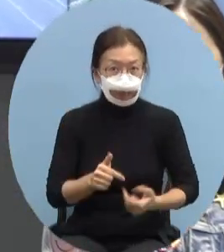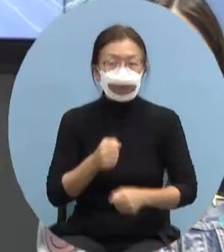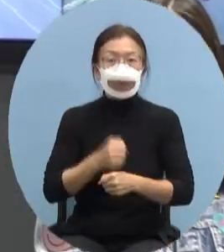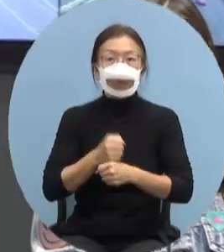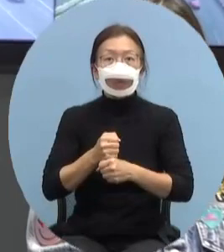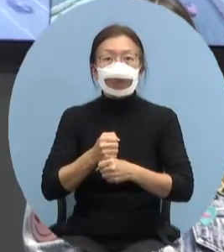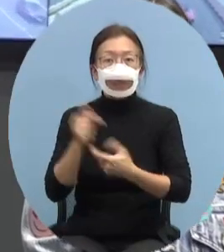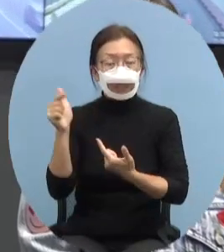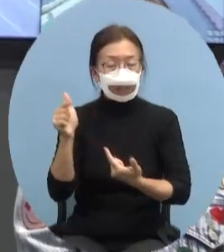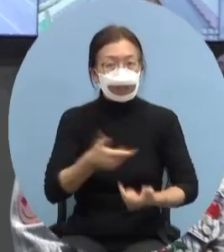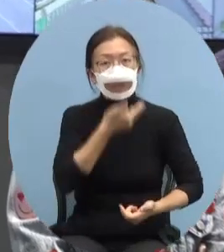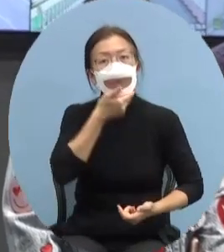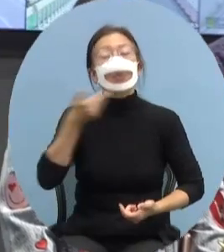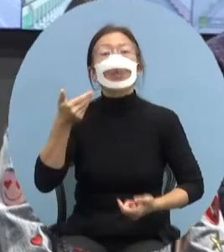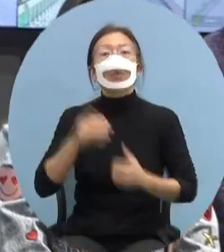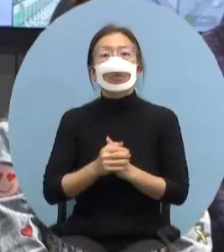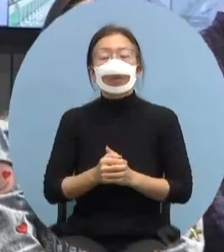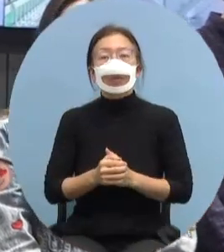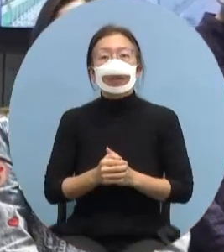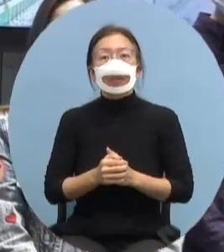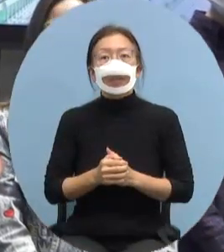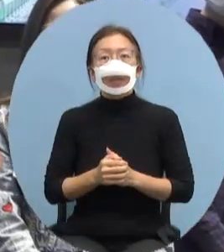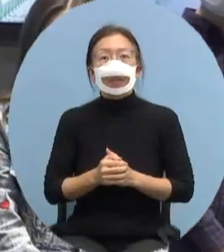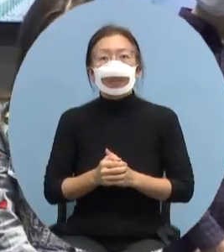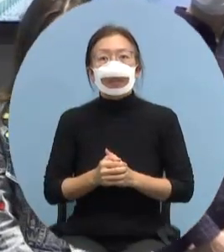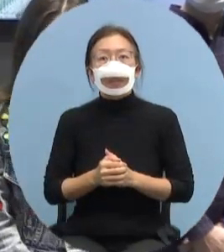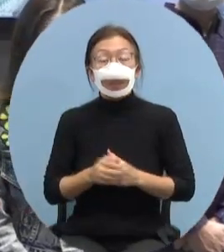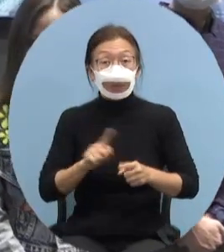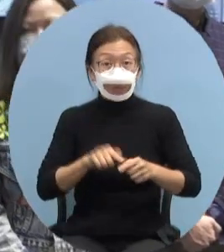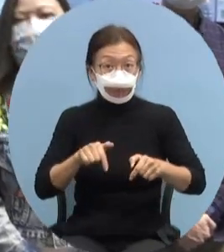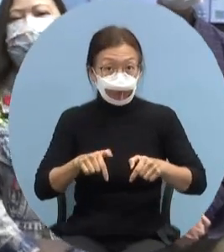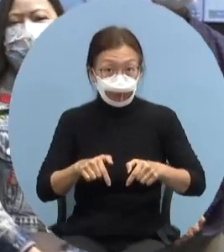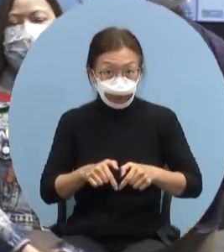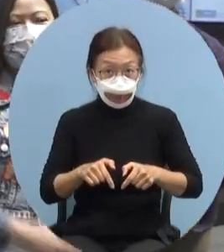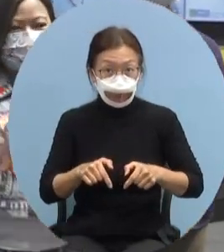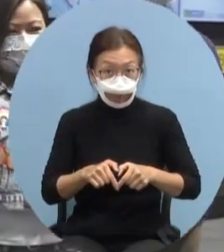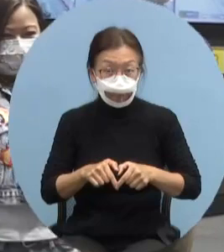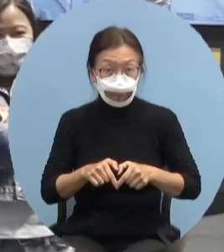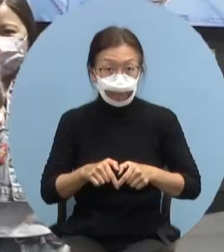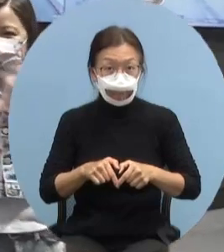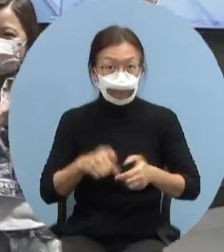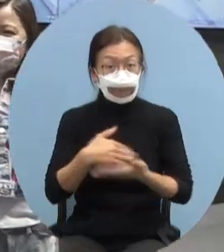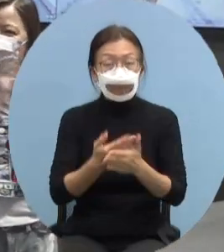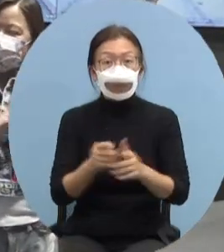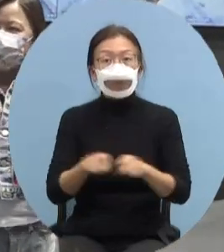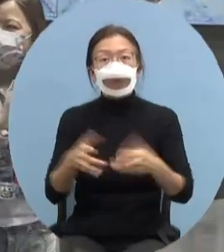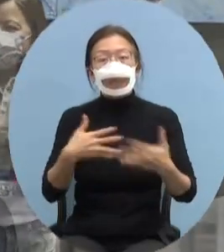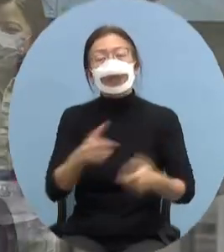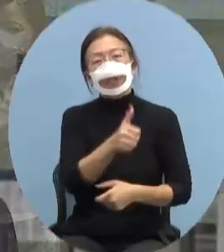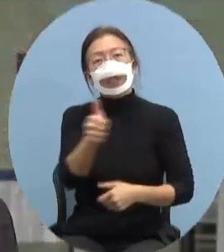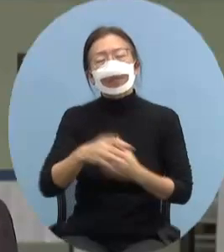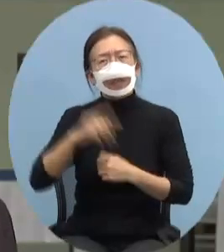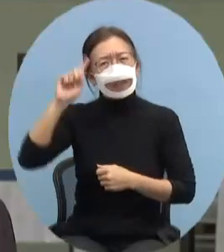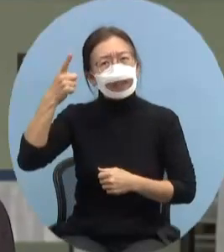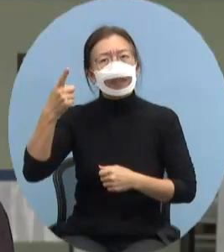運作到今朝嘅。咁喺呢度咧就多謝喺中心裏邊嘅各位同事。聽日係會